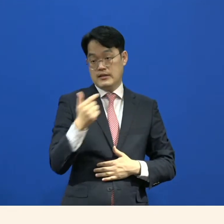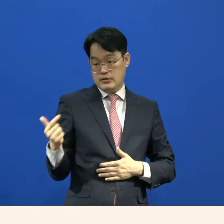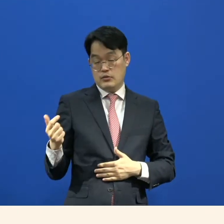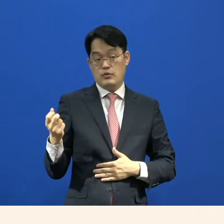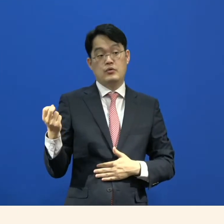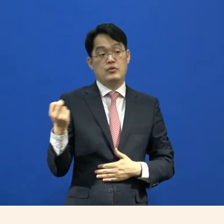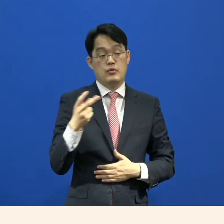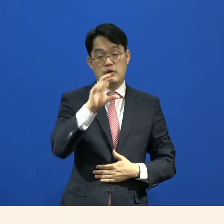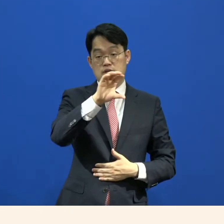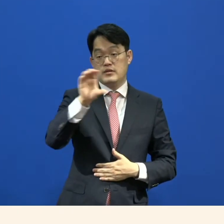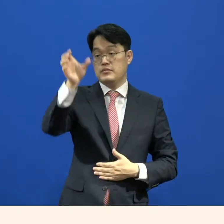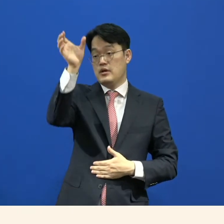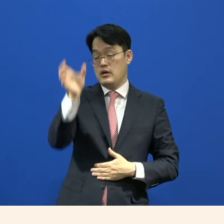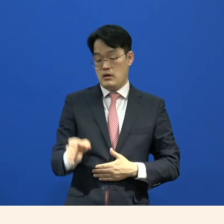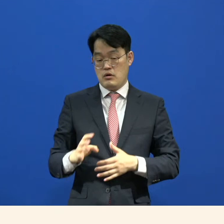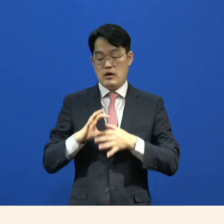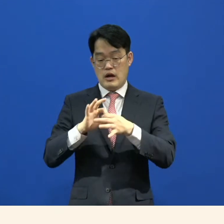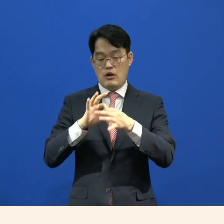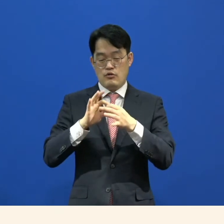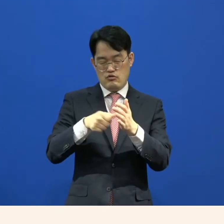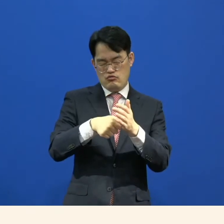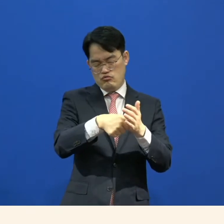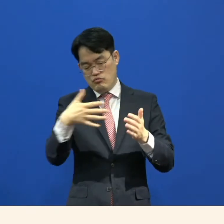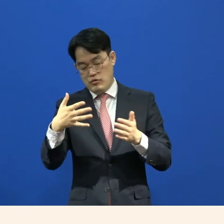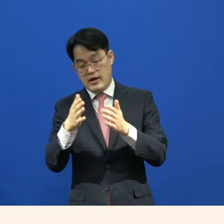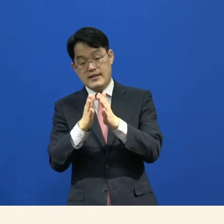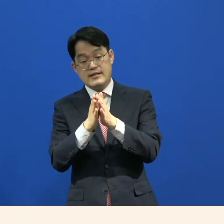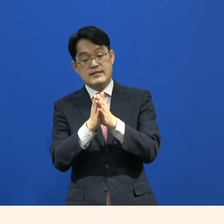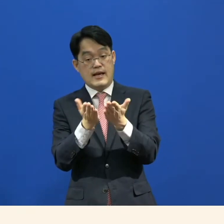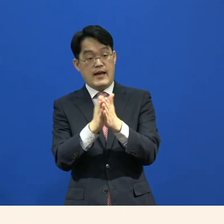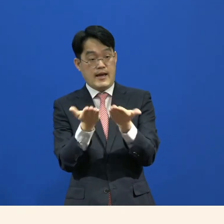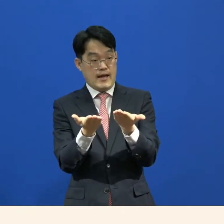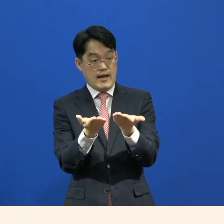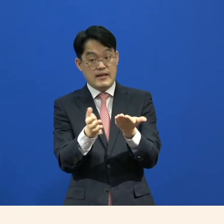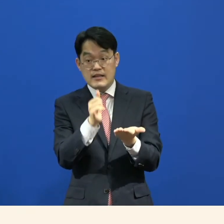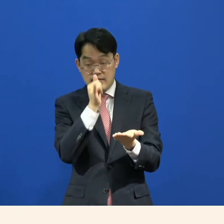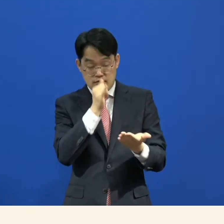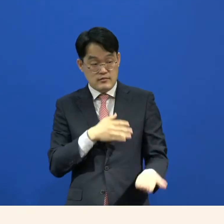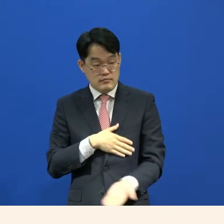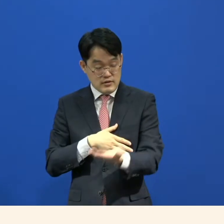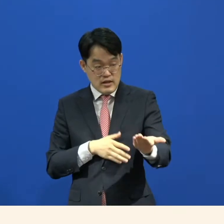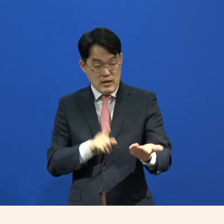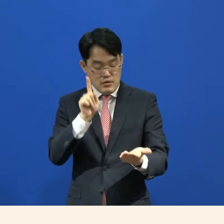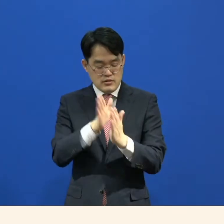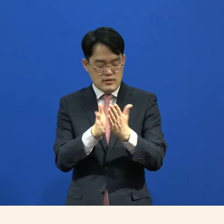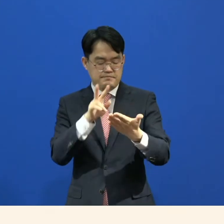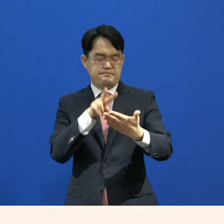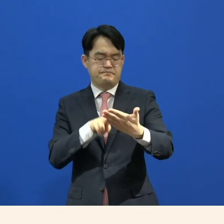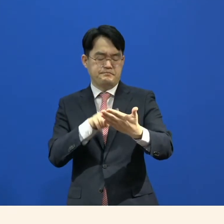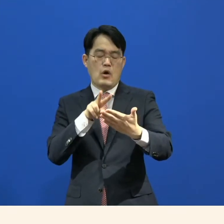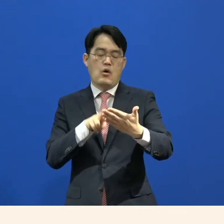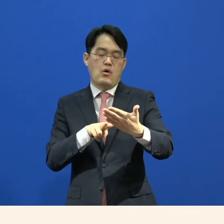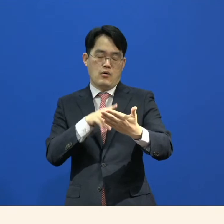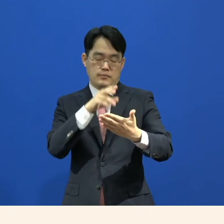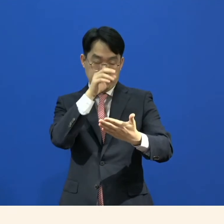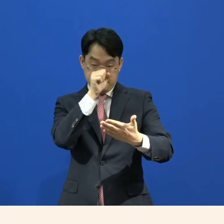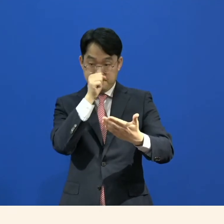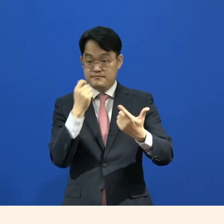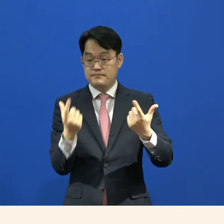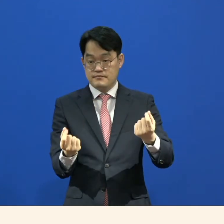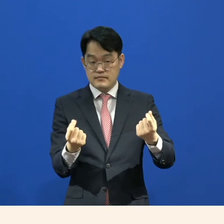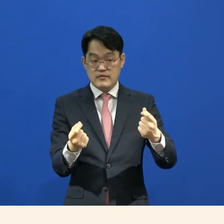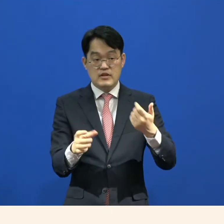있습니다. 그 책들을 또 한 권 정도 읽으셔도 참 좋을 것 같습니다. 그러면 우리의 신앙을